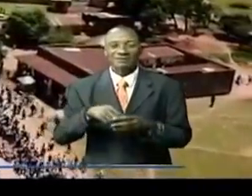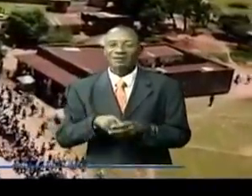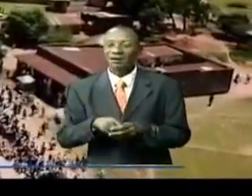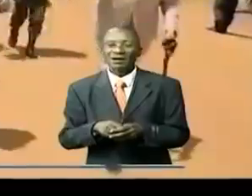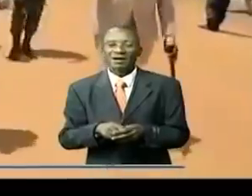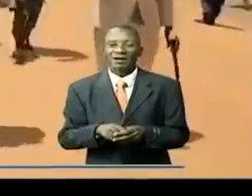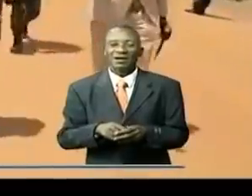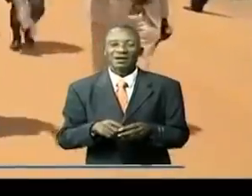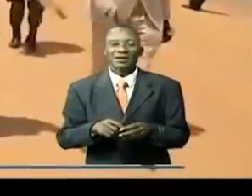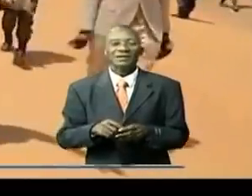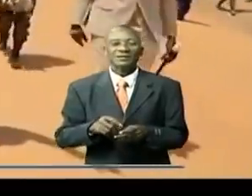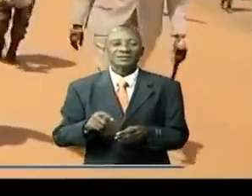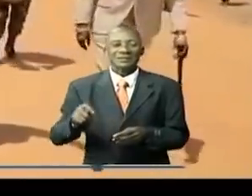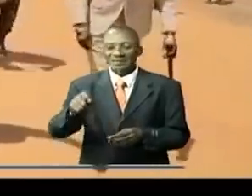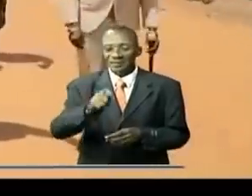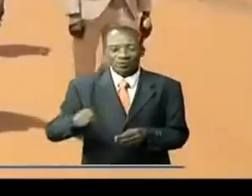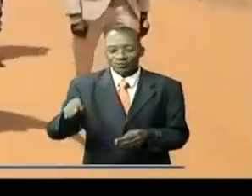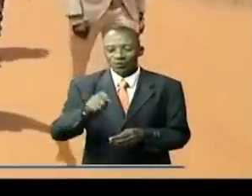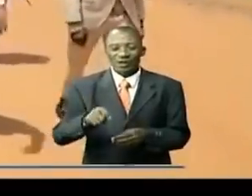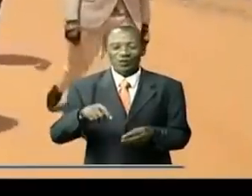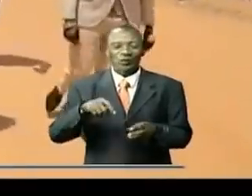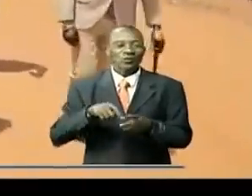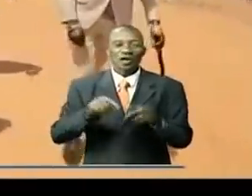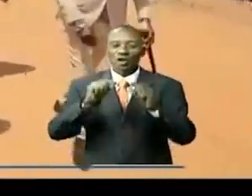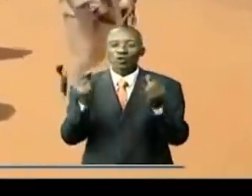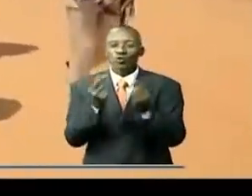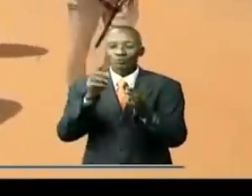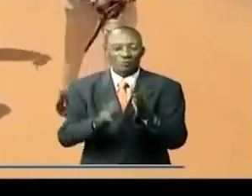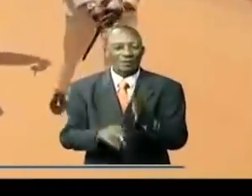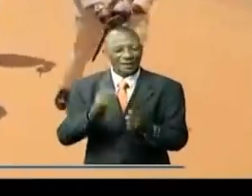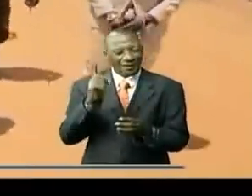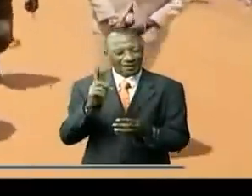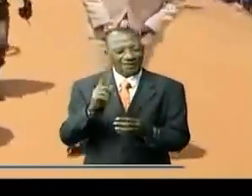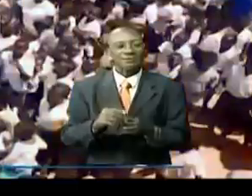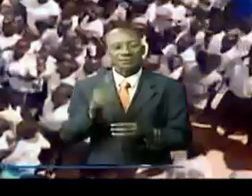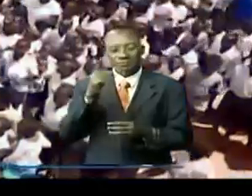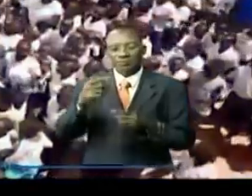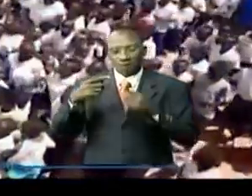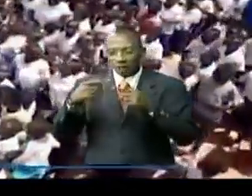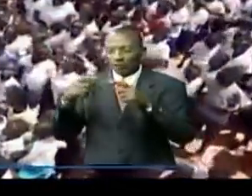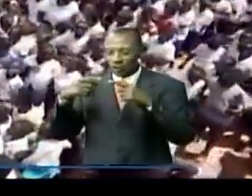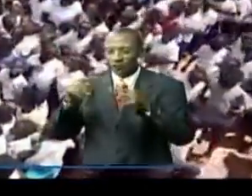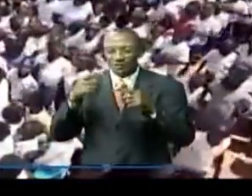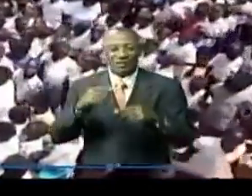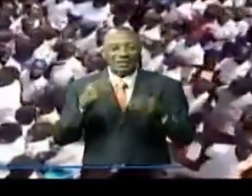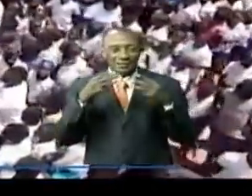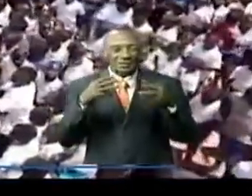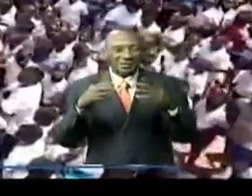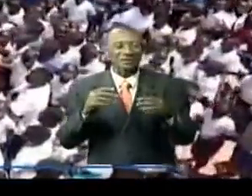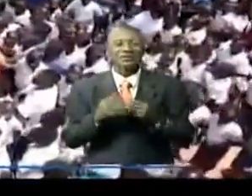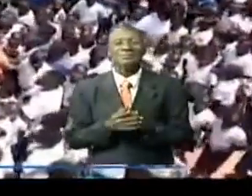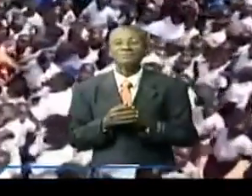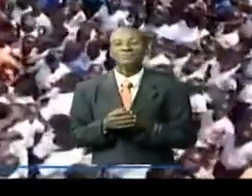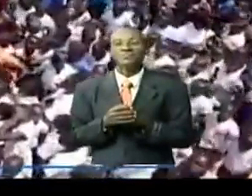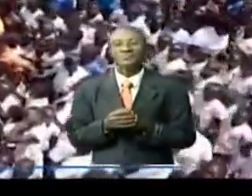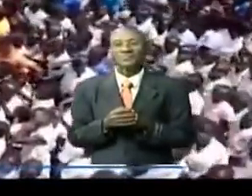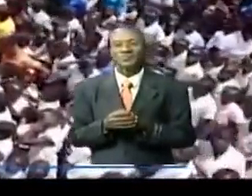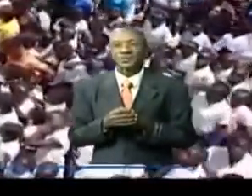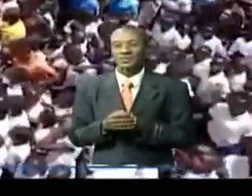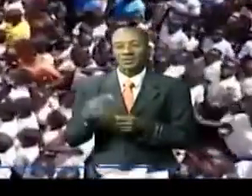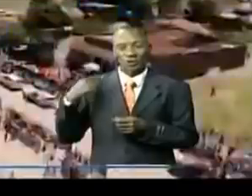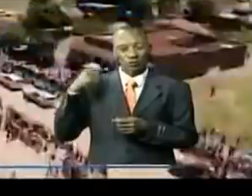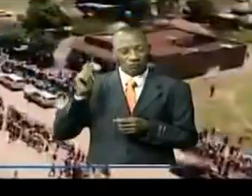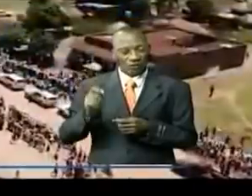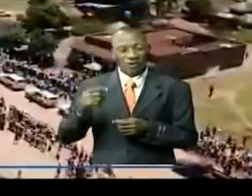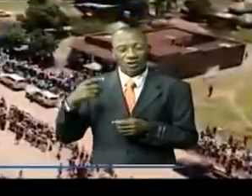des dispositifs sécuritaires pour la protéger ici comme partout ailleurs. Les filles et fils de cette partie de la